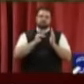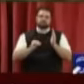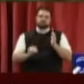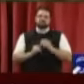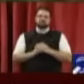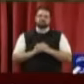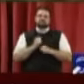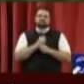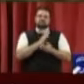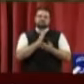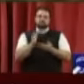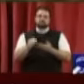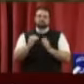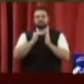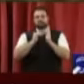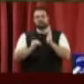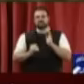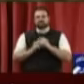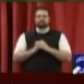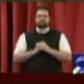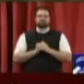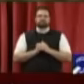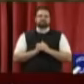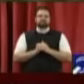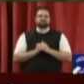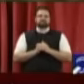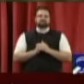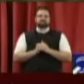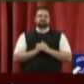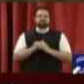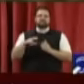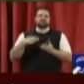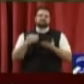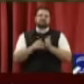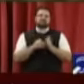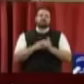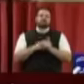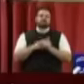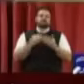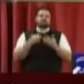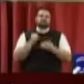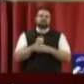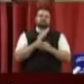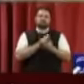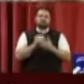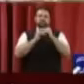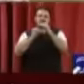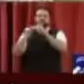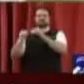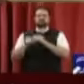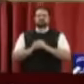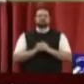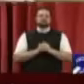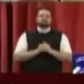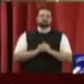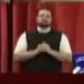A să fac un pic de ordine pe rap. Să mai pui pe acolo niște lucruri. Trebuie, nu trebuie. E necesar, zi sa Niculina, să nu mă nebunește. Poate